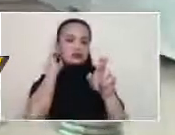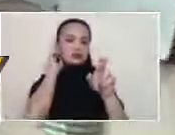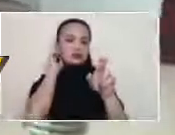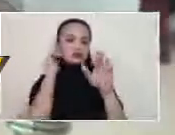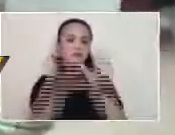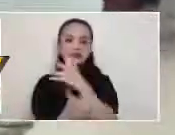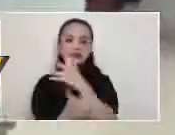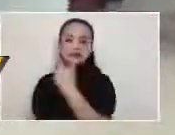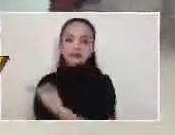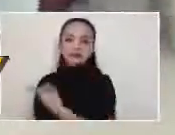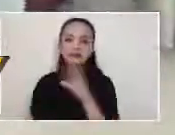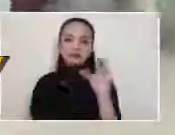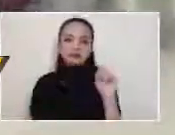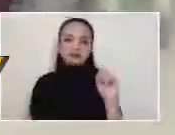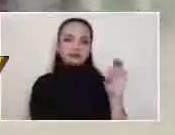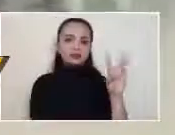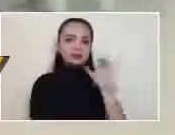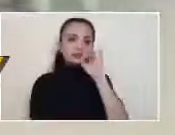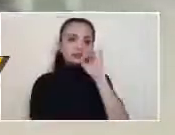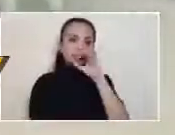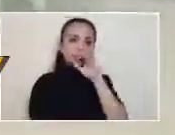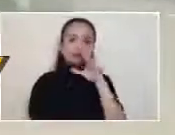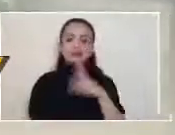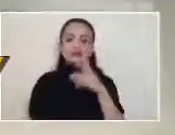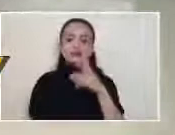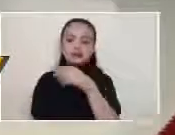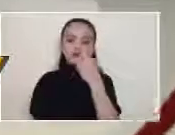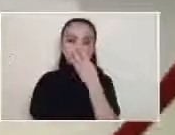Rally Tejada, na dapat ipatupad ang mandatory